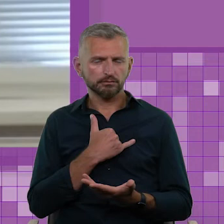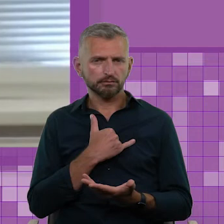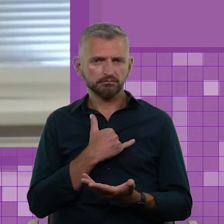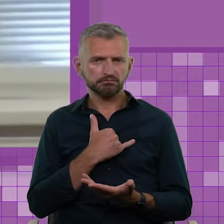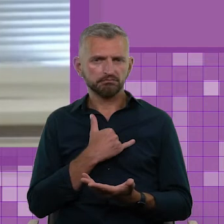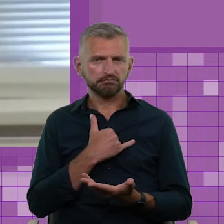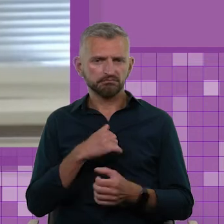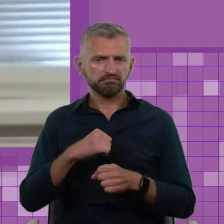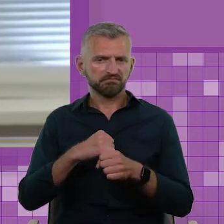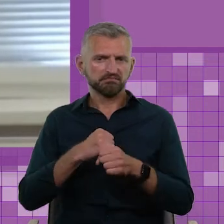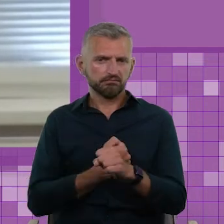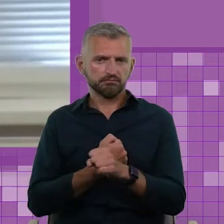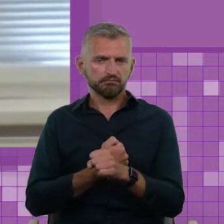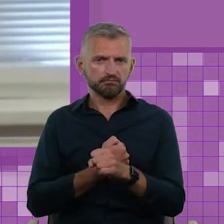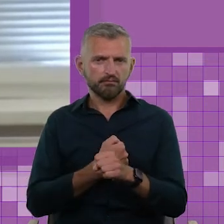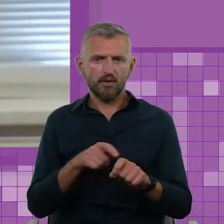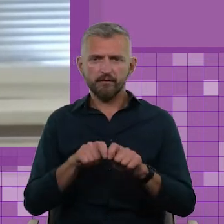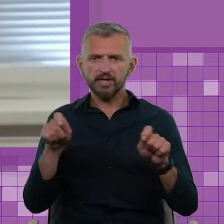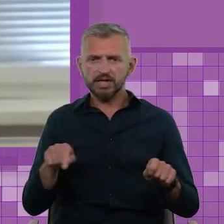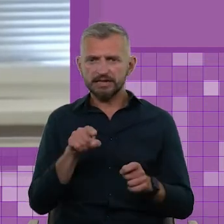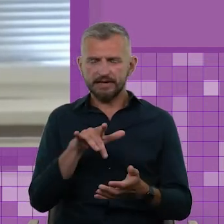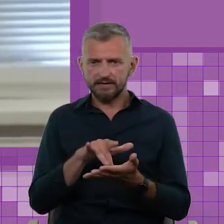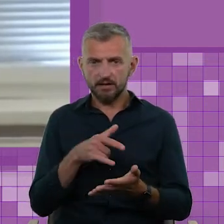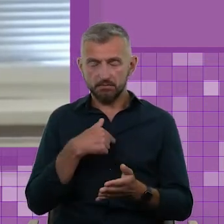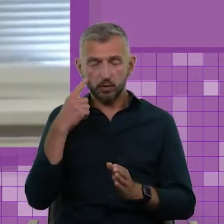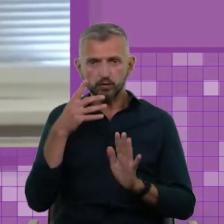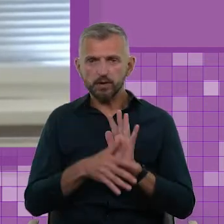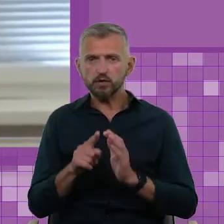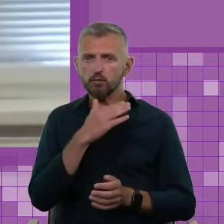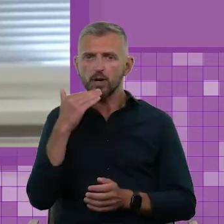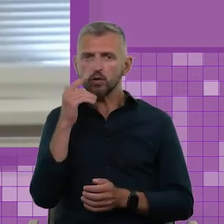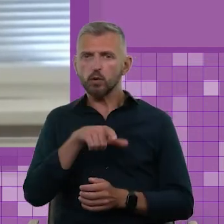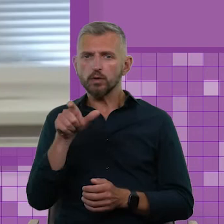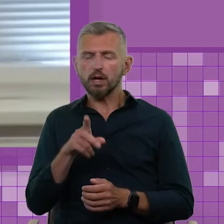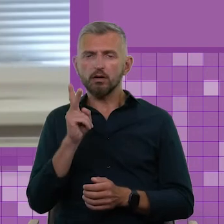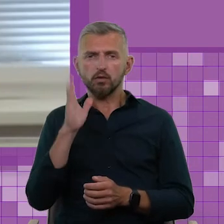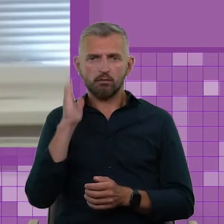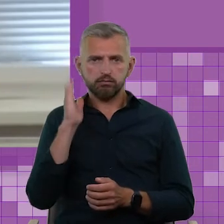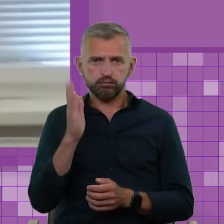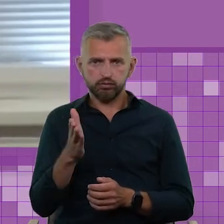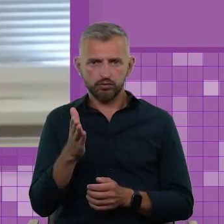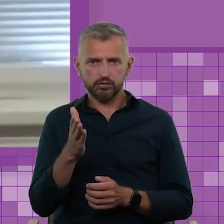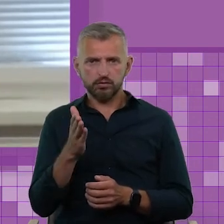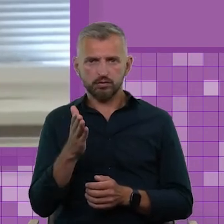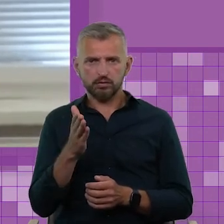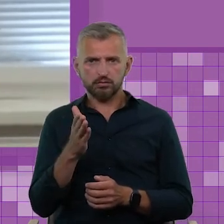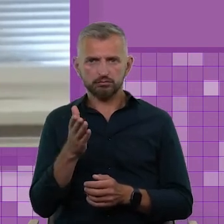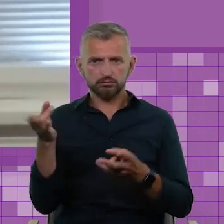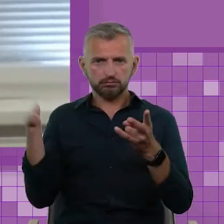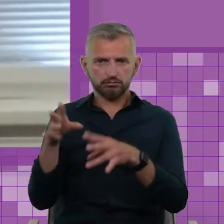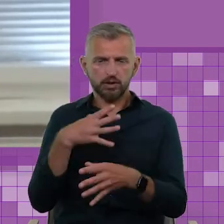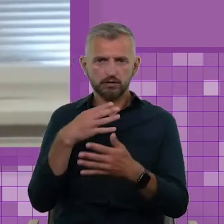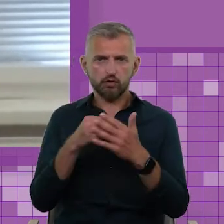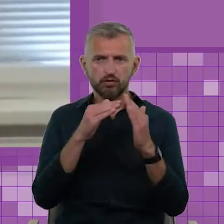вимусило відкрити цей центр, тому що ми розуміли, що багато людей, які будуть кидати свої домівки, які